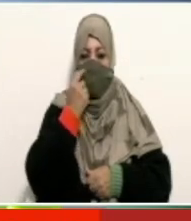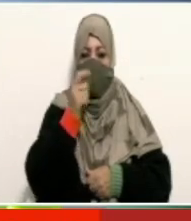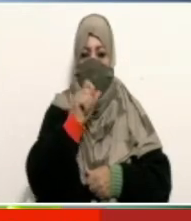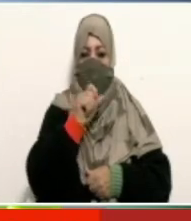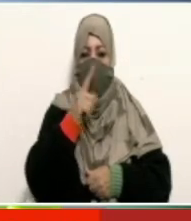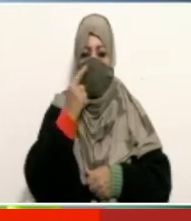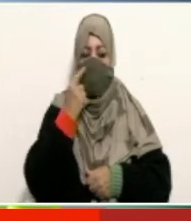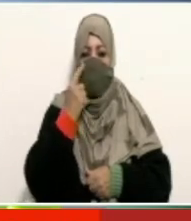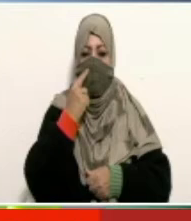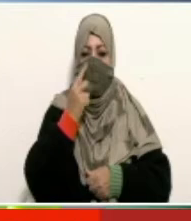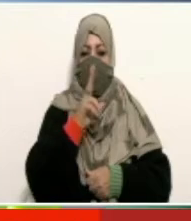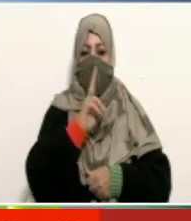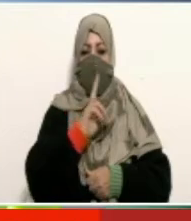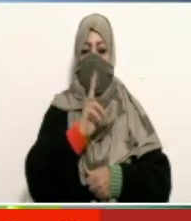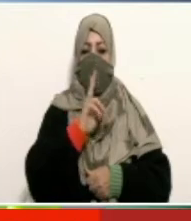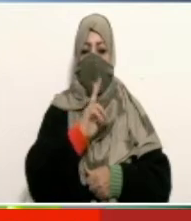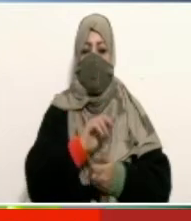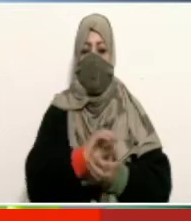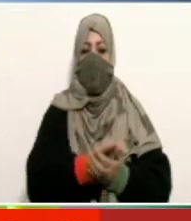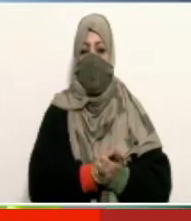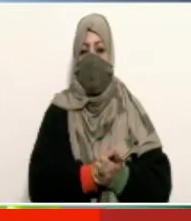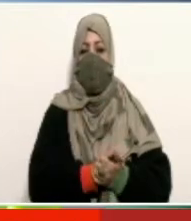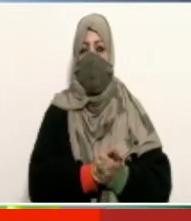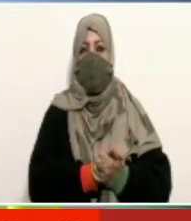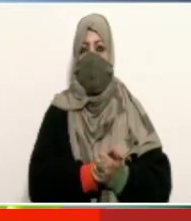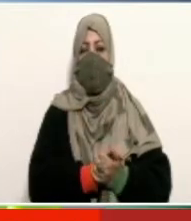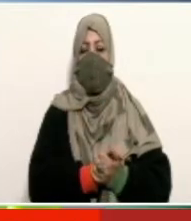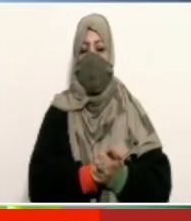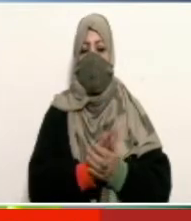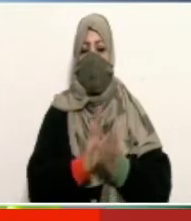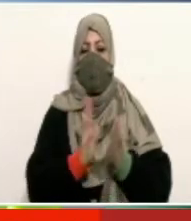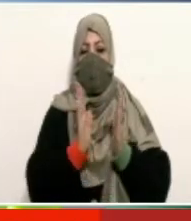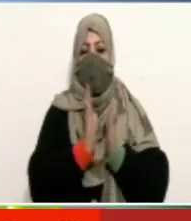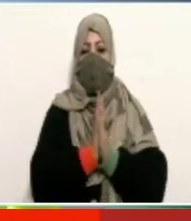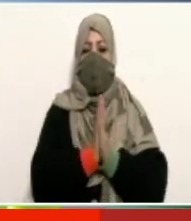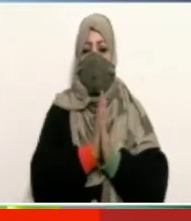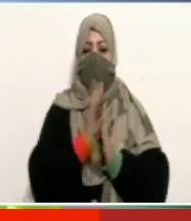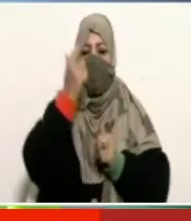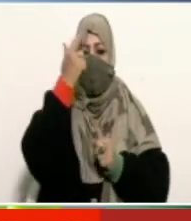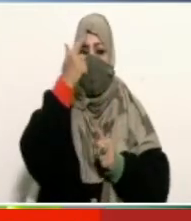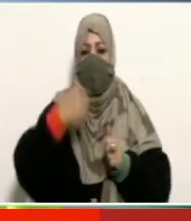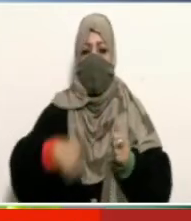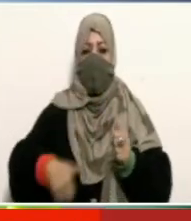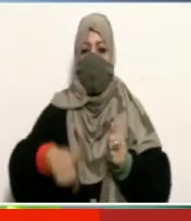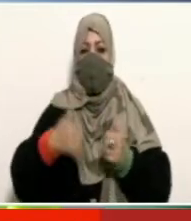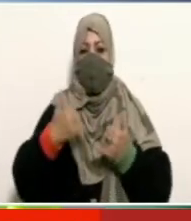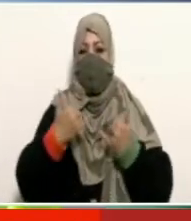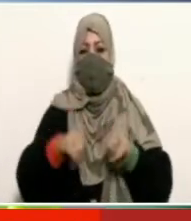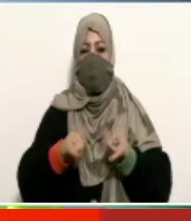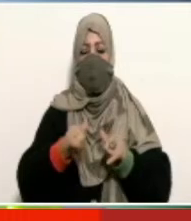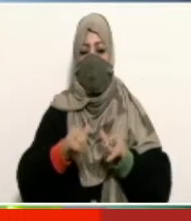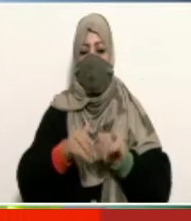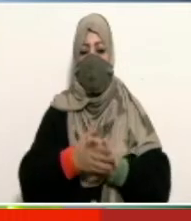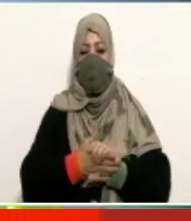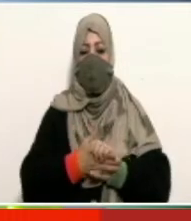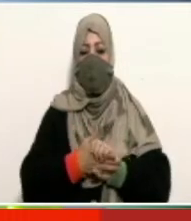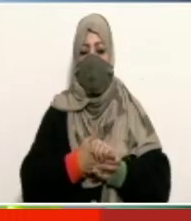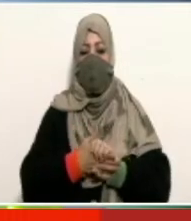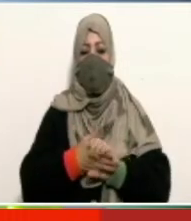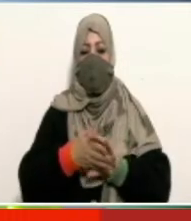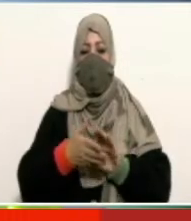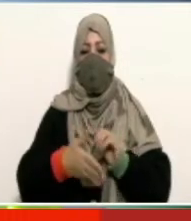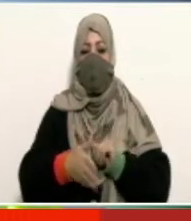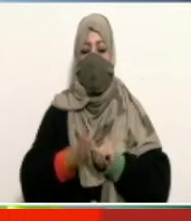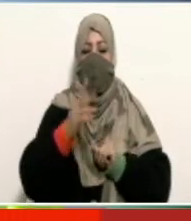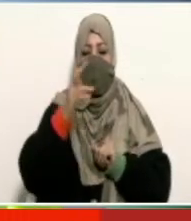لو تعذر الغسل للجنب، هل الوضوء يعني شخص مثلا